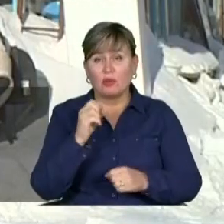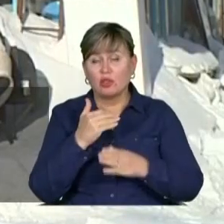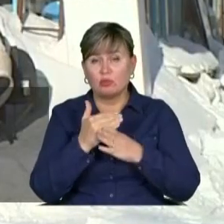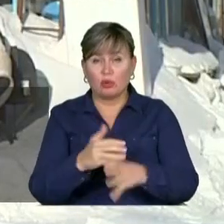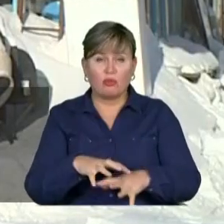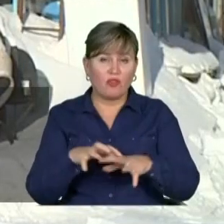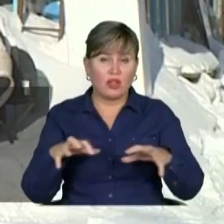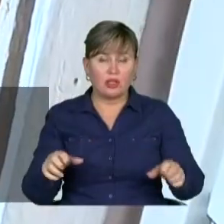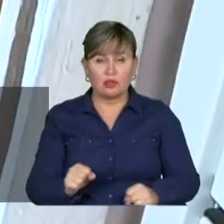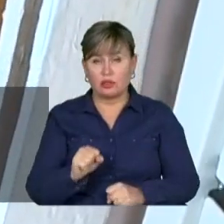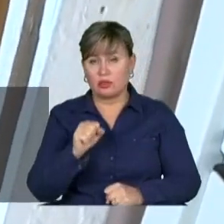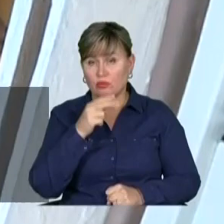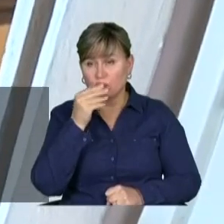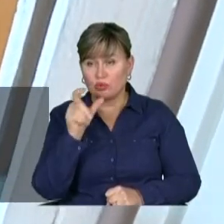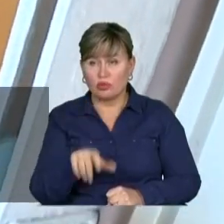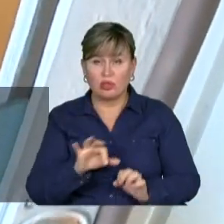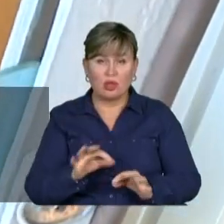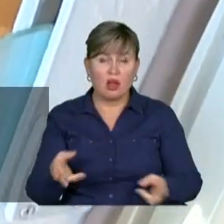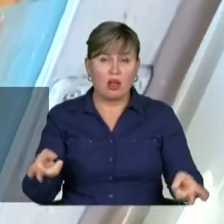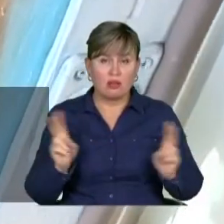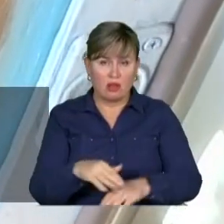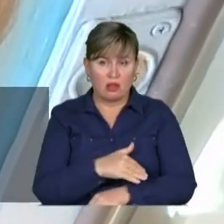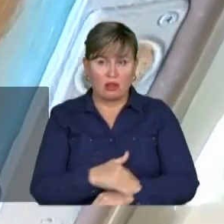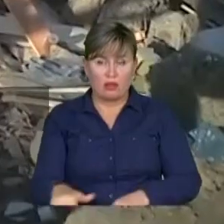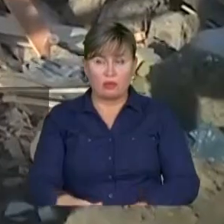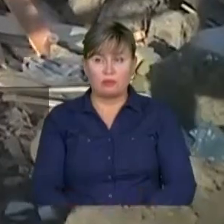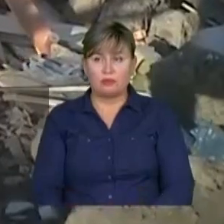властей, сокрушается глава семейства, они останутся на улице.